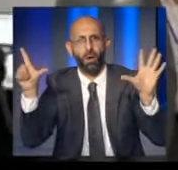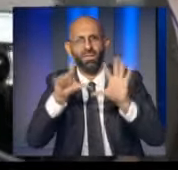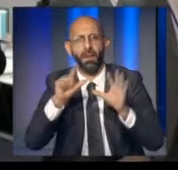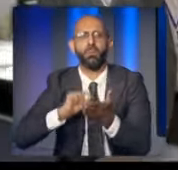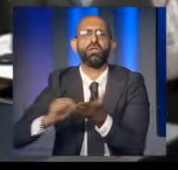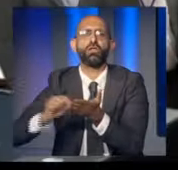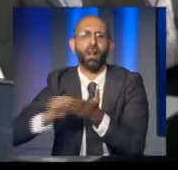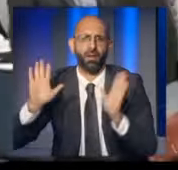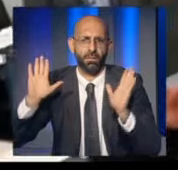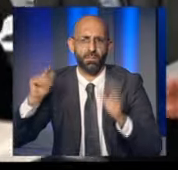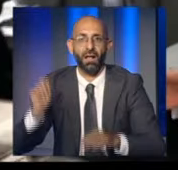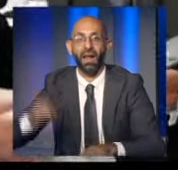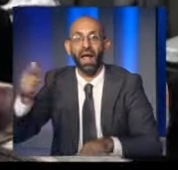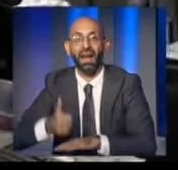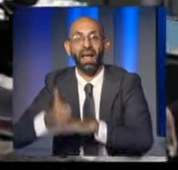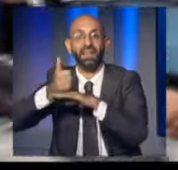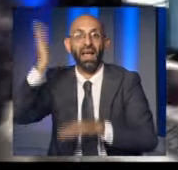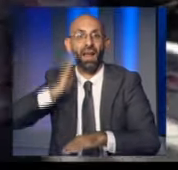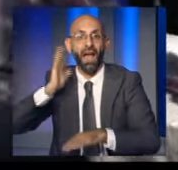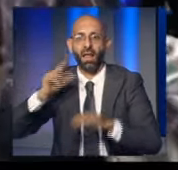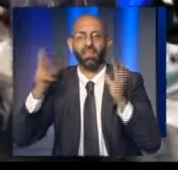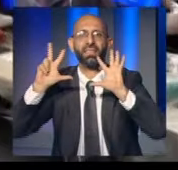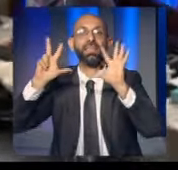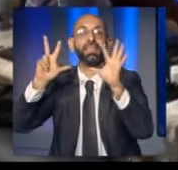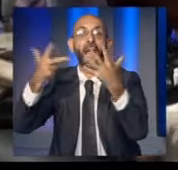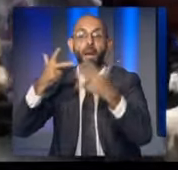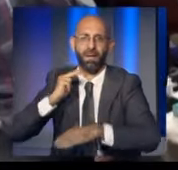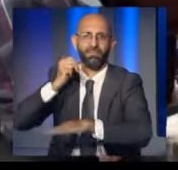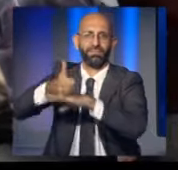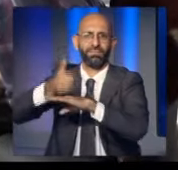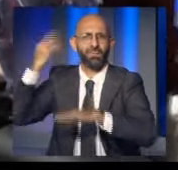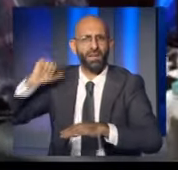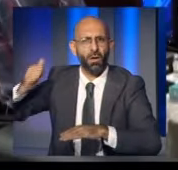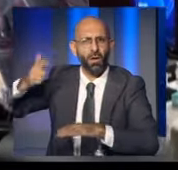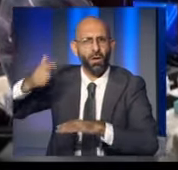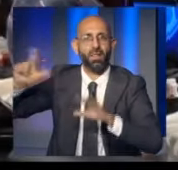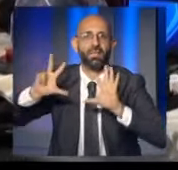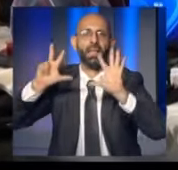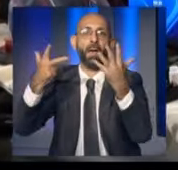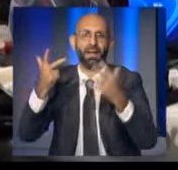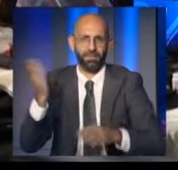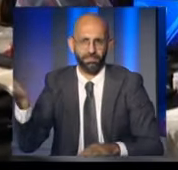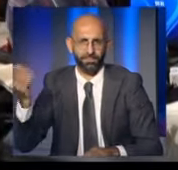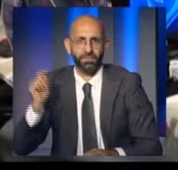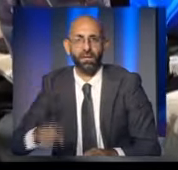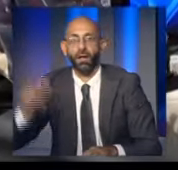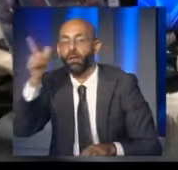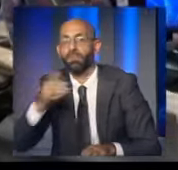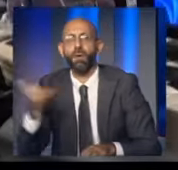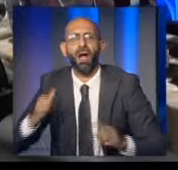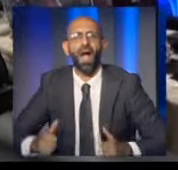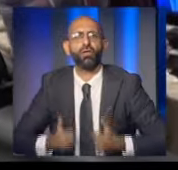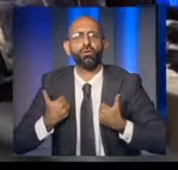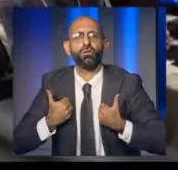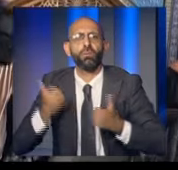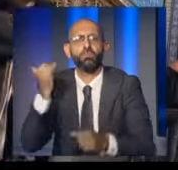29.77% من أصوات الناخبين المسجلين، ليصبح إثر ذلك الرئيس الإيراني الثامن المنتخب منذ قيام نظام الجمهورية الإسلامية.